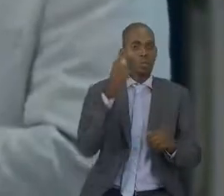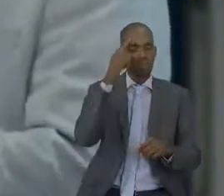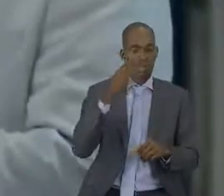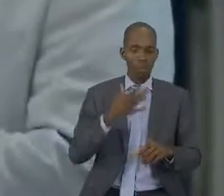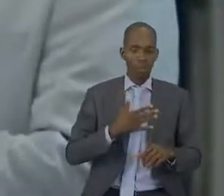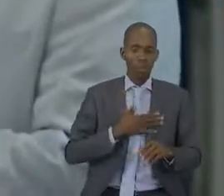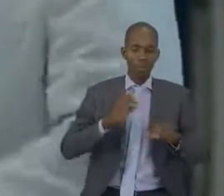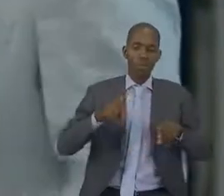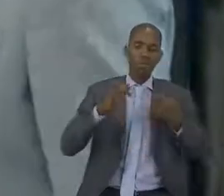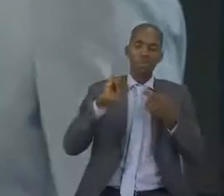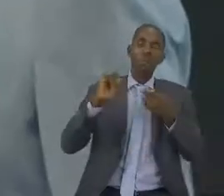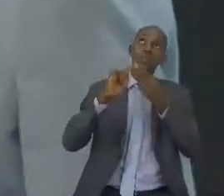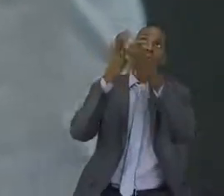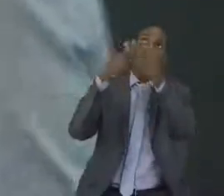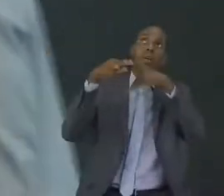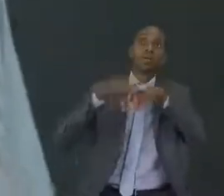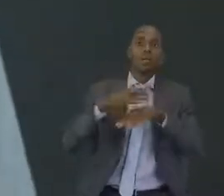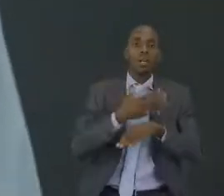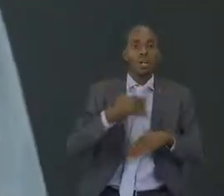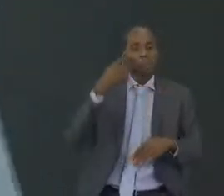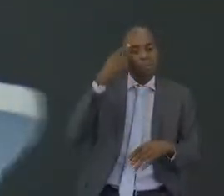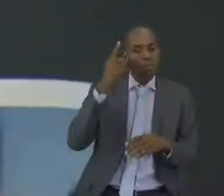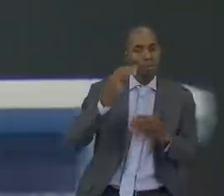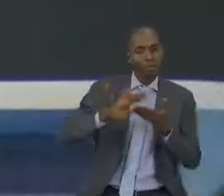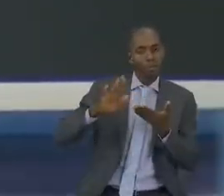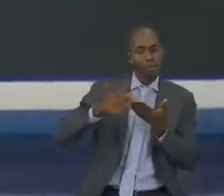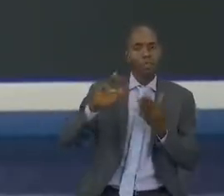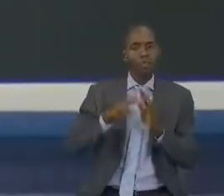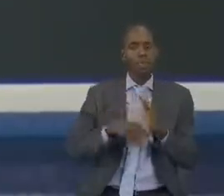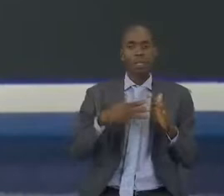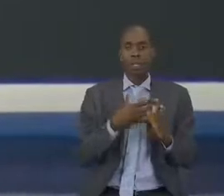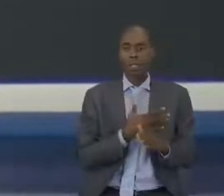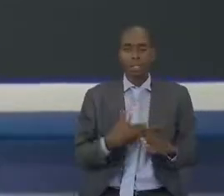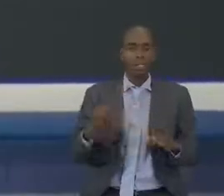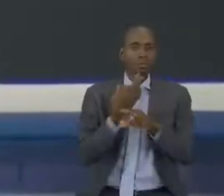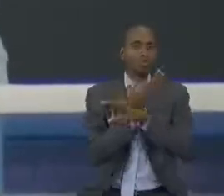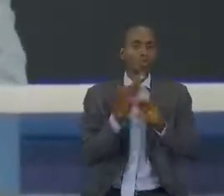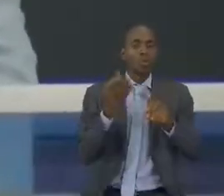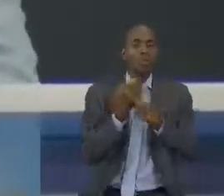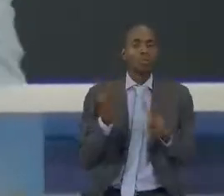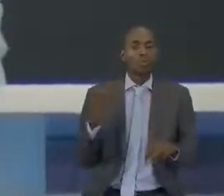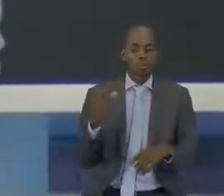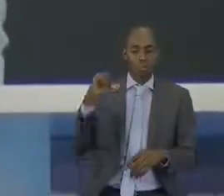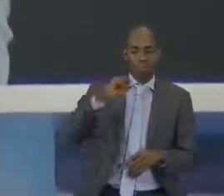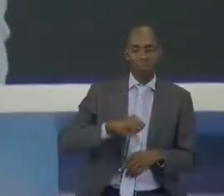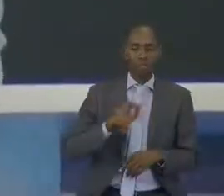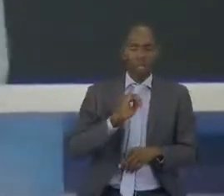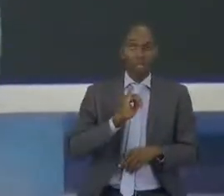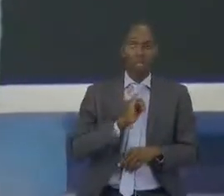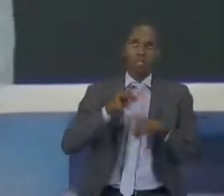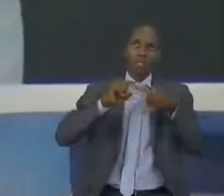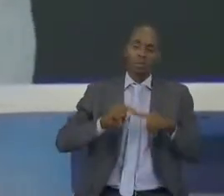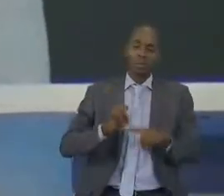pour aller au ciel, pour le pardon et l'affranchissement de la condamnation, je